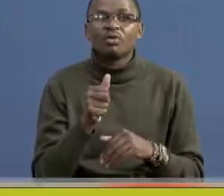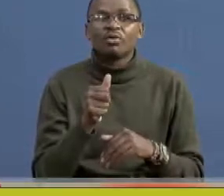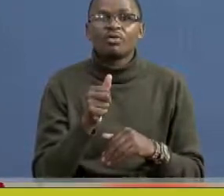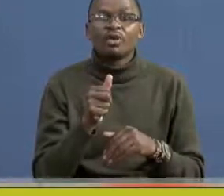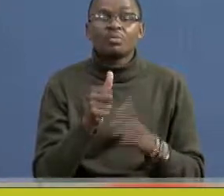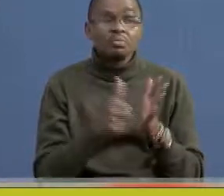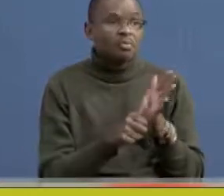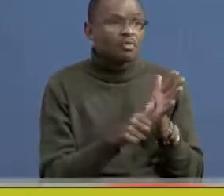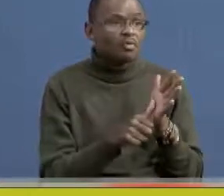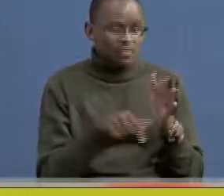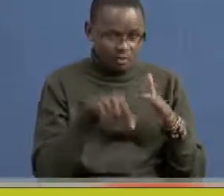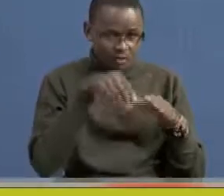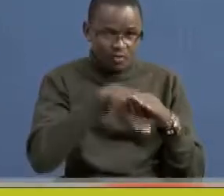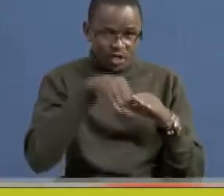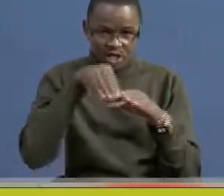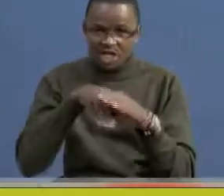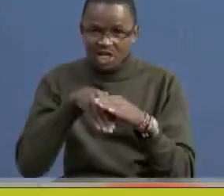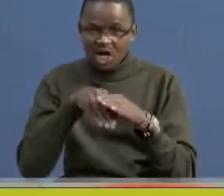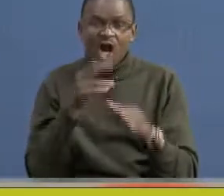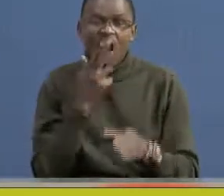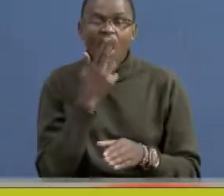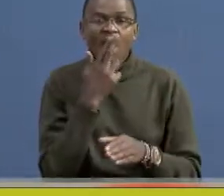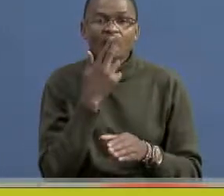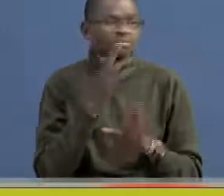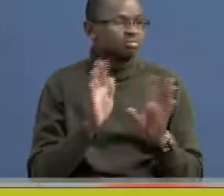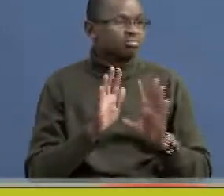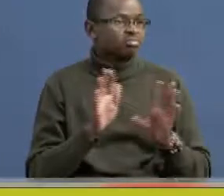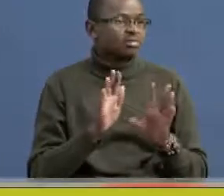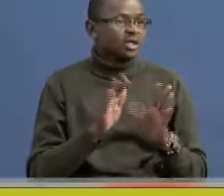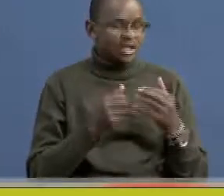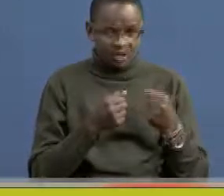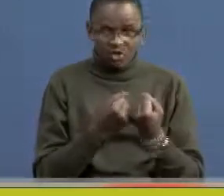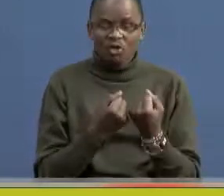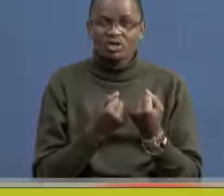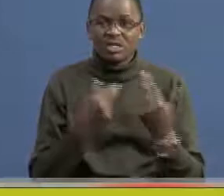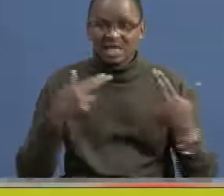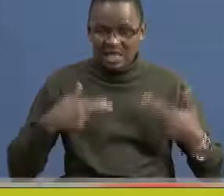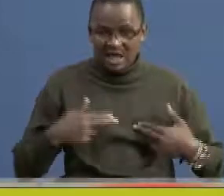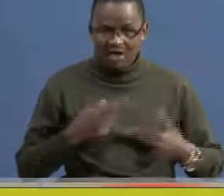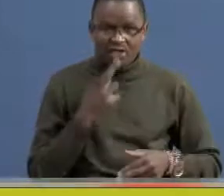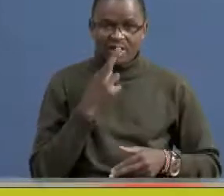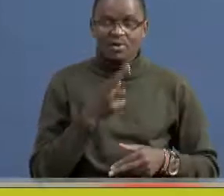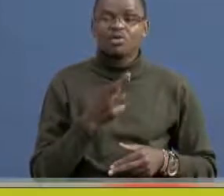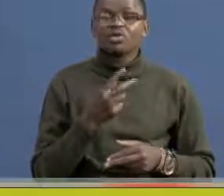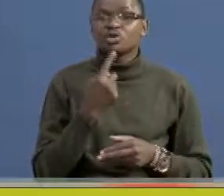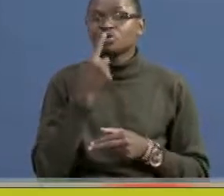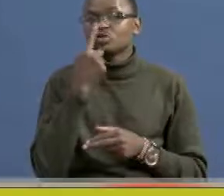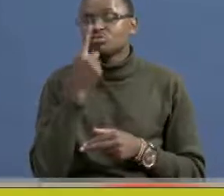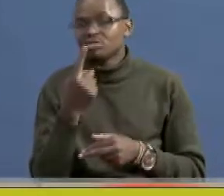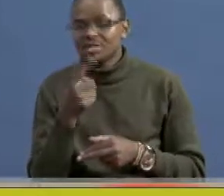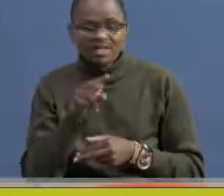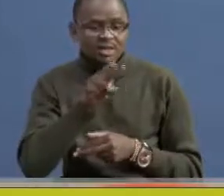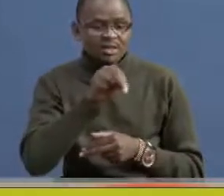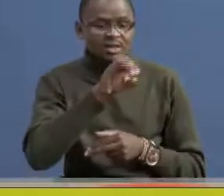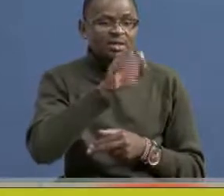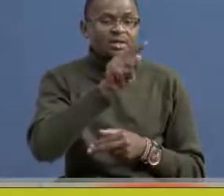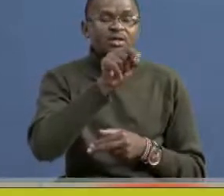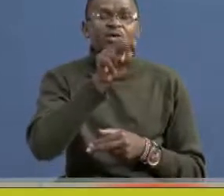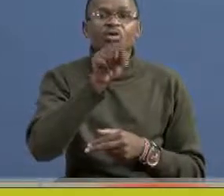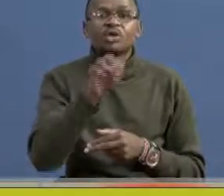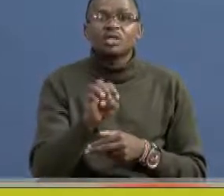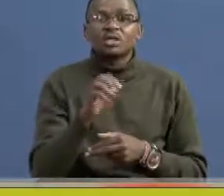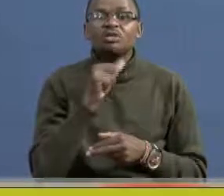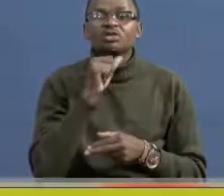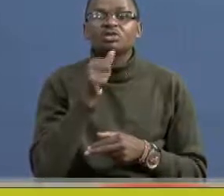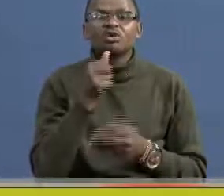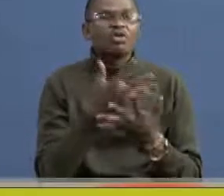product within a cigarette that causes health risks. So the nicotine usage is